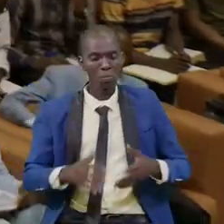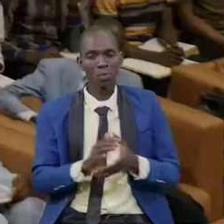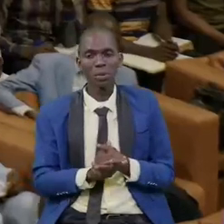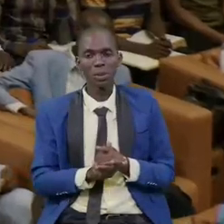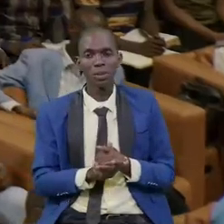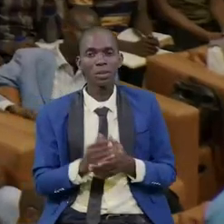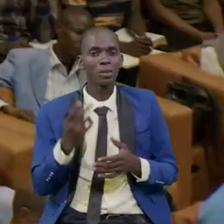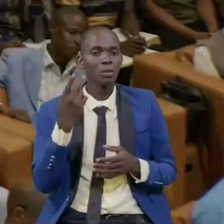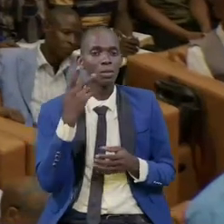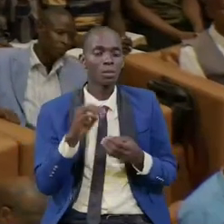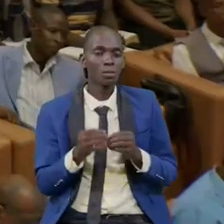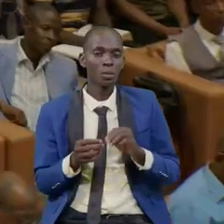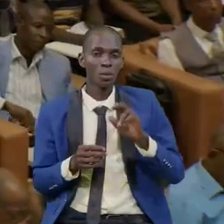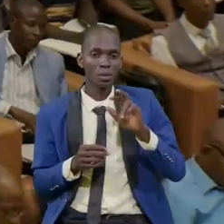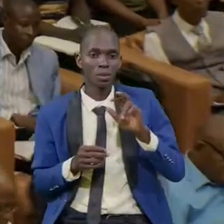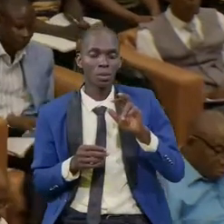Numéro